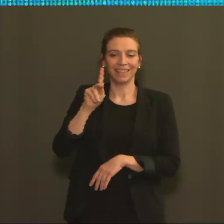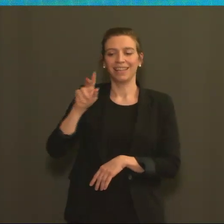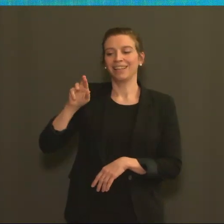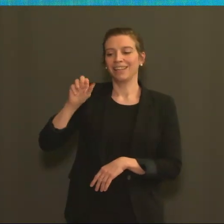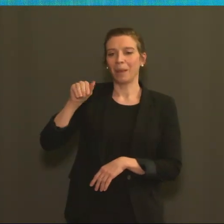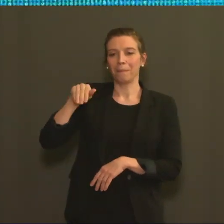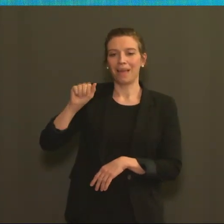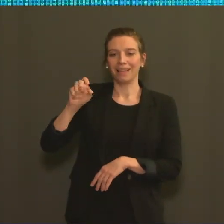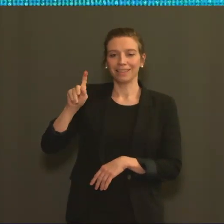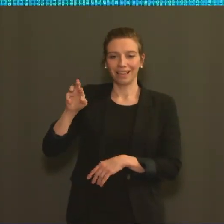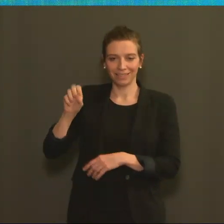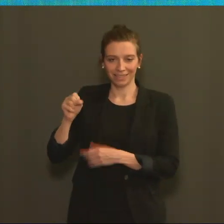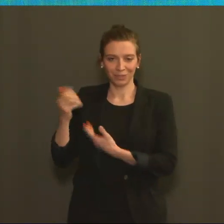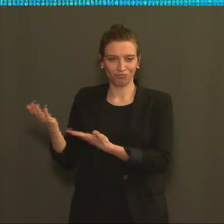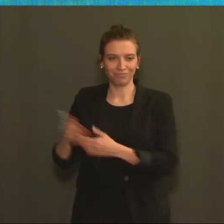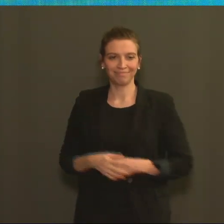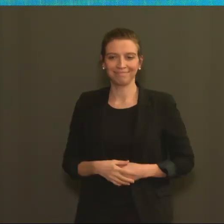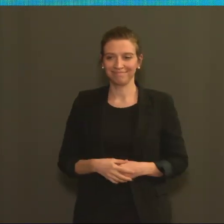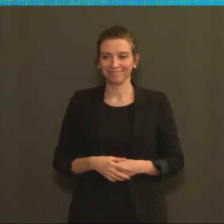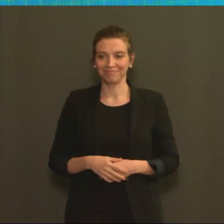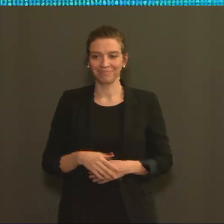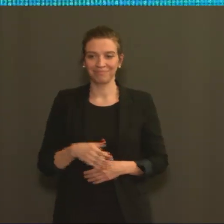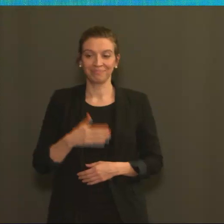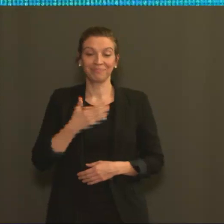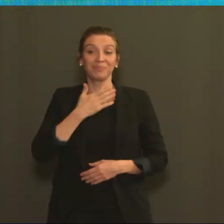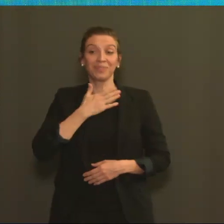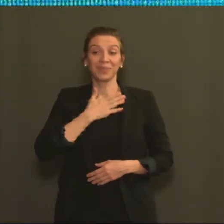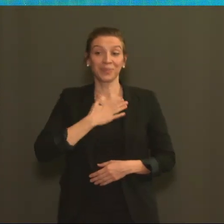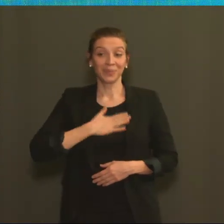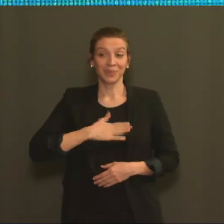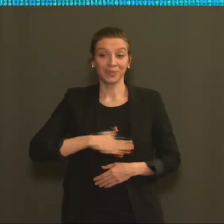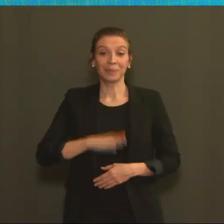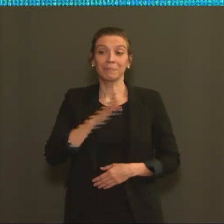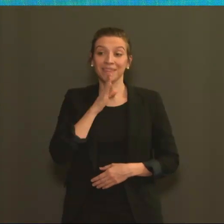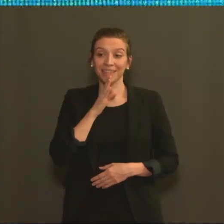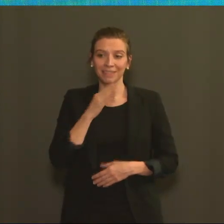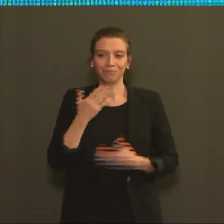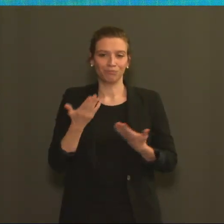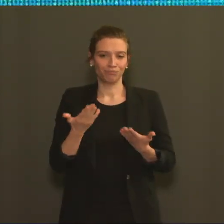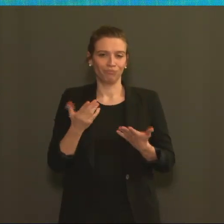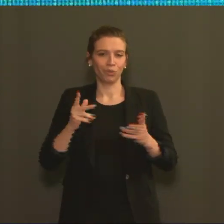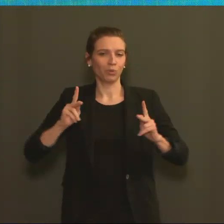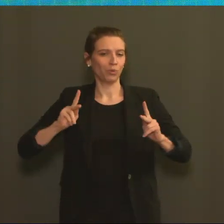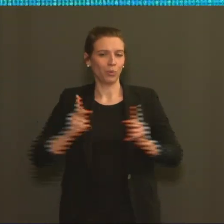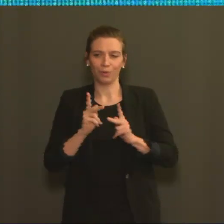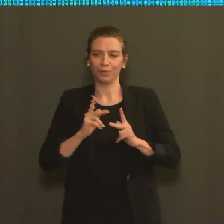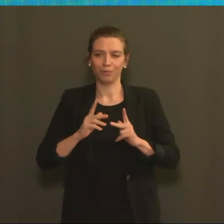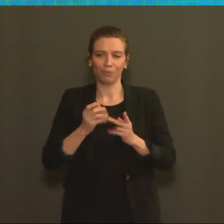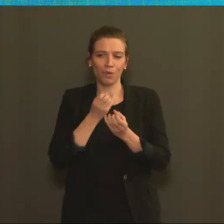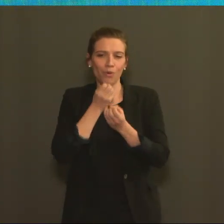ik graag kort de stand van zaken van onze vaccinatiestrategie toelichten